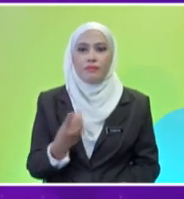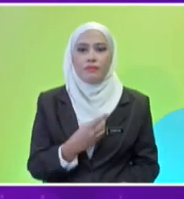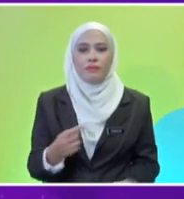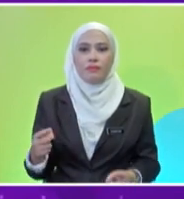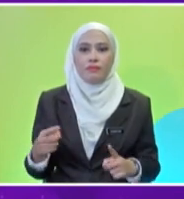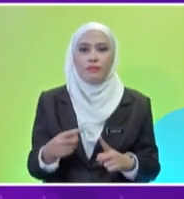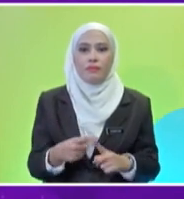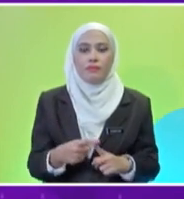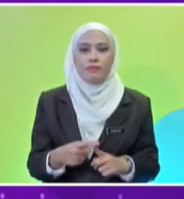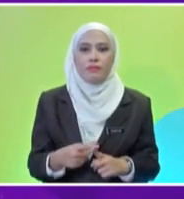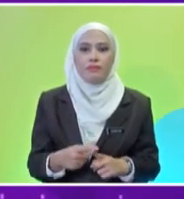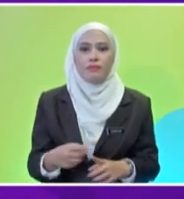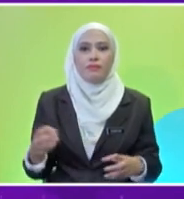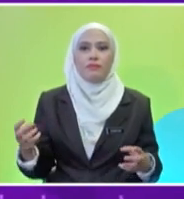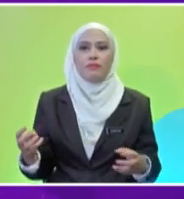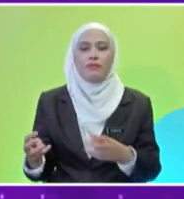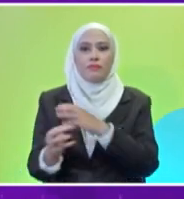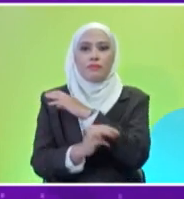Timur Malaysia